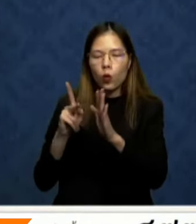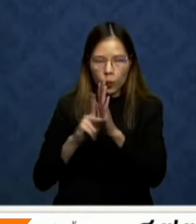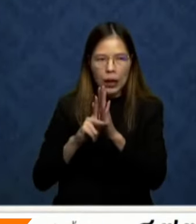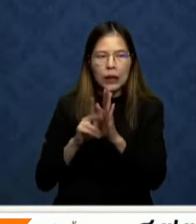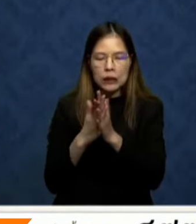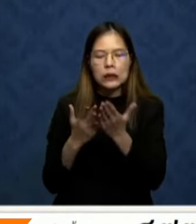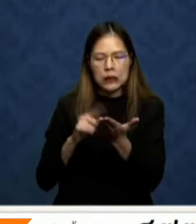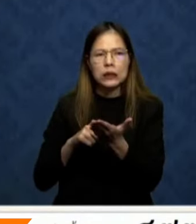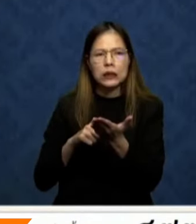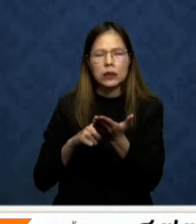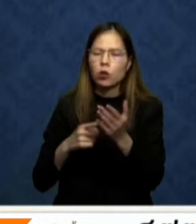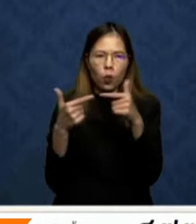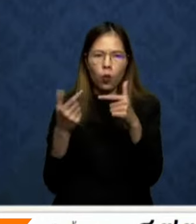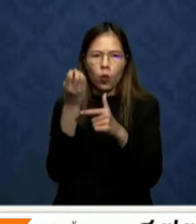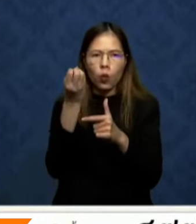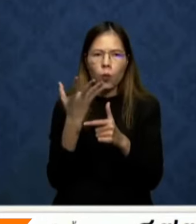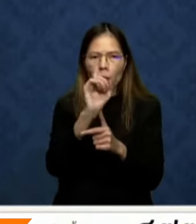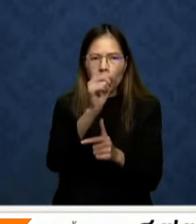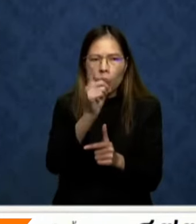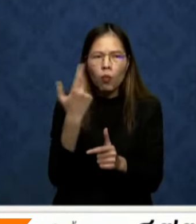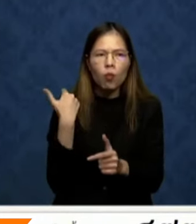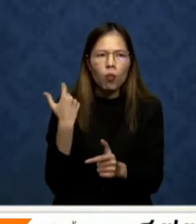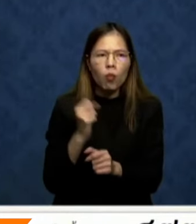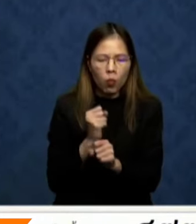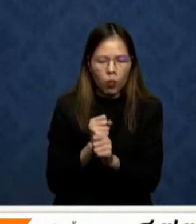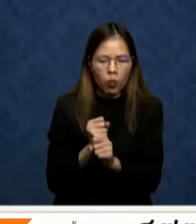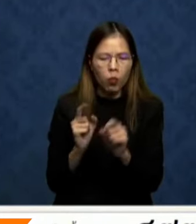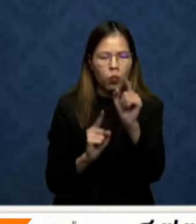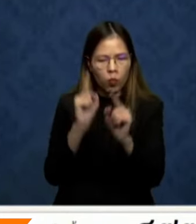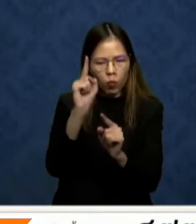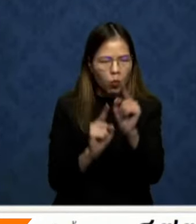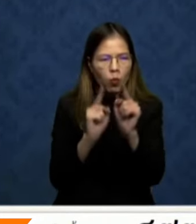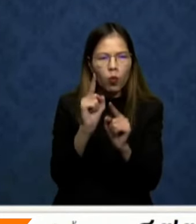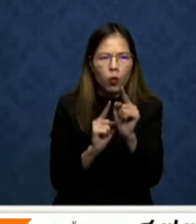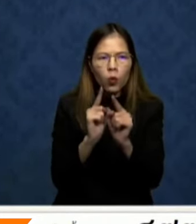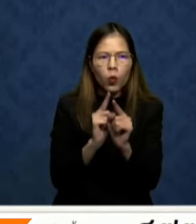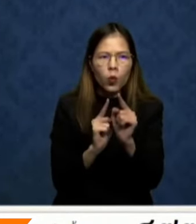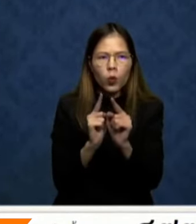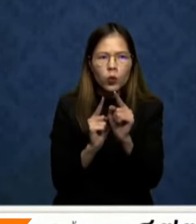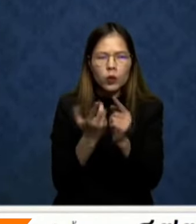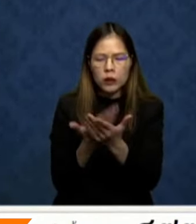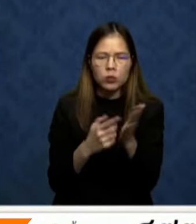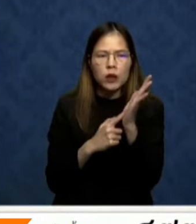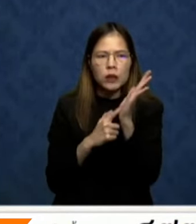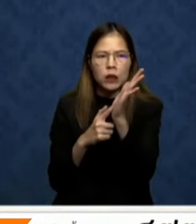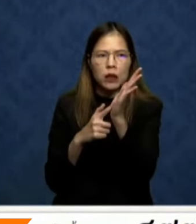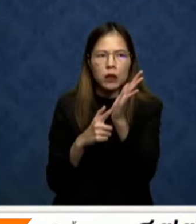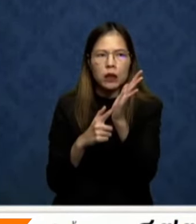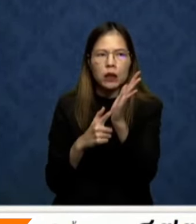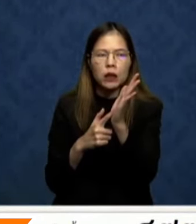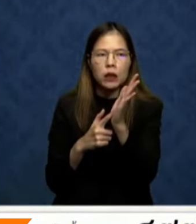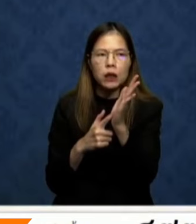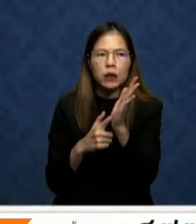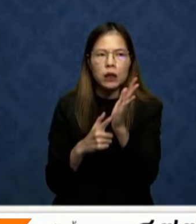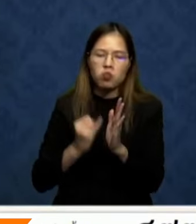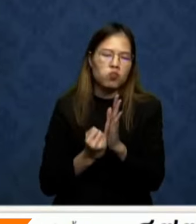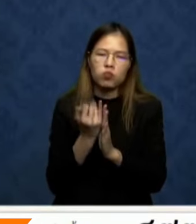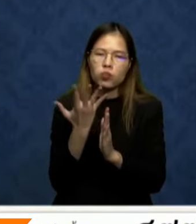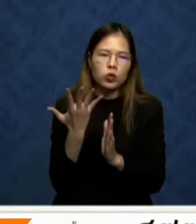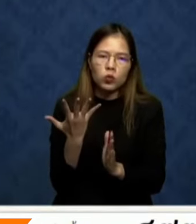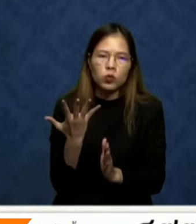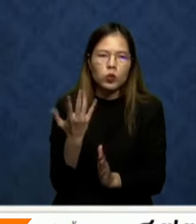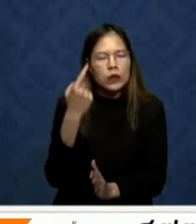ก็ถกเถียงกันมากว่าที่มาของการคำนวณงบจ่ายลงทุนที่สำนักงบประมาณเสนอเนี่ยไม่น่าจะถูกต้อง